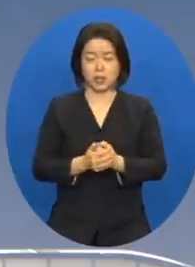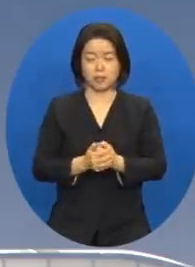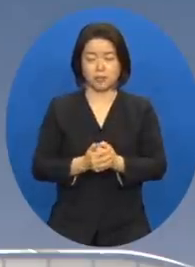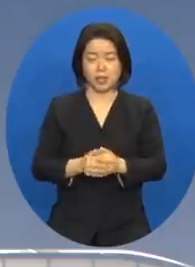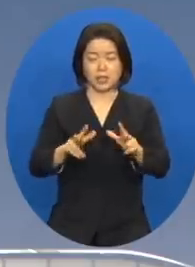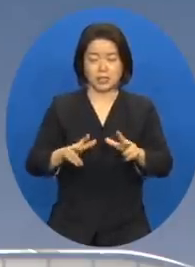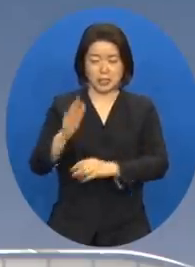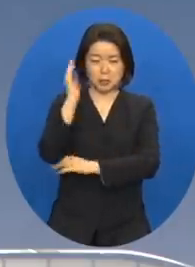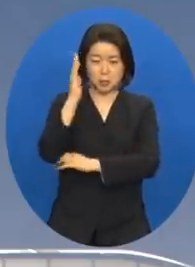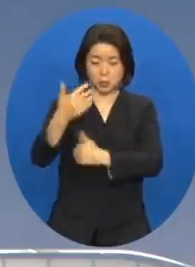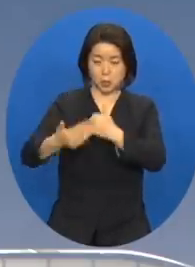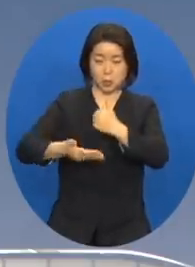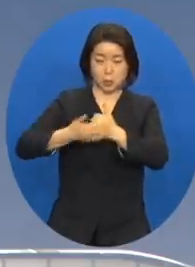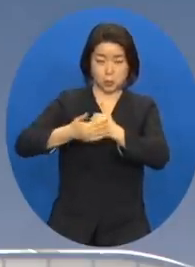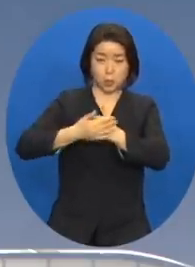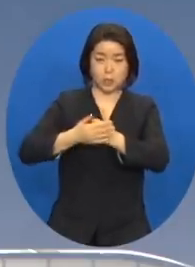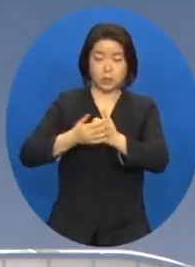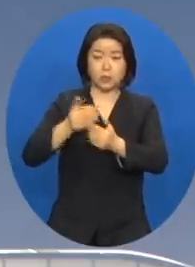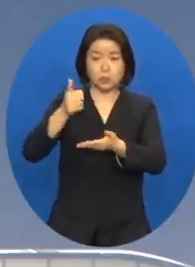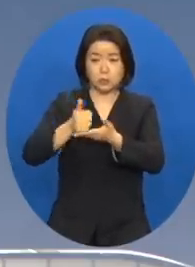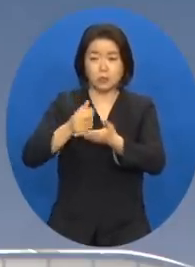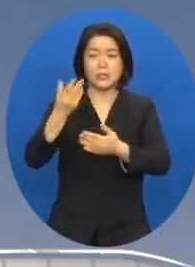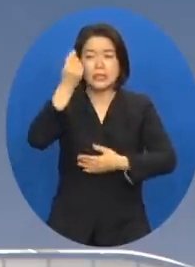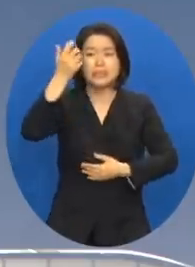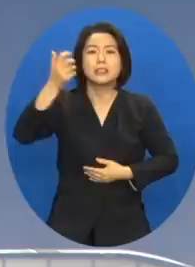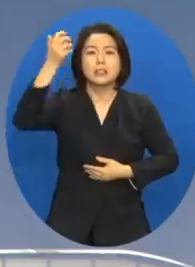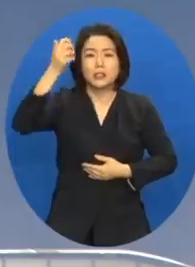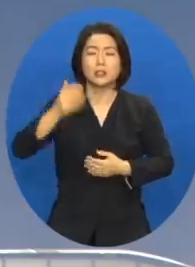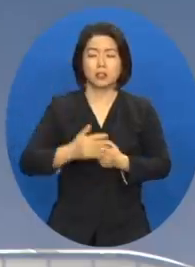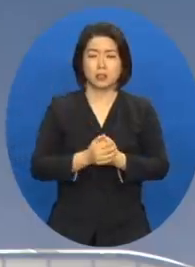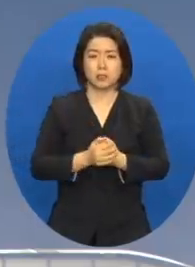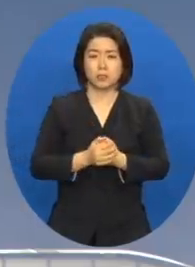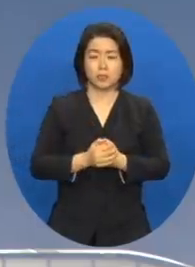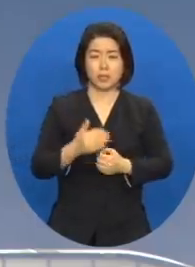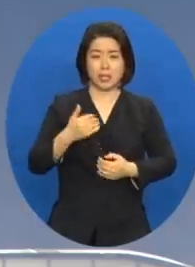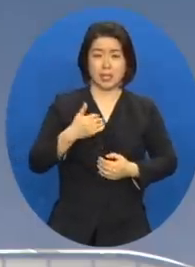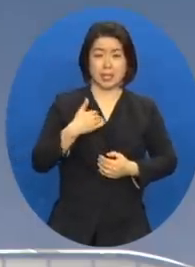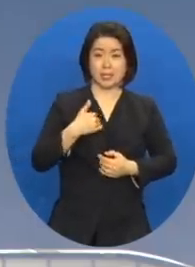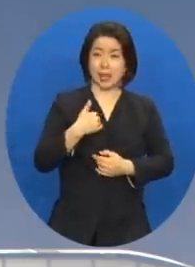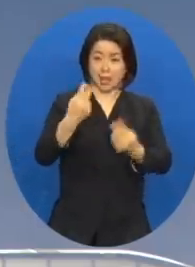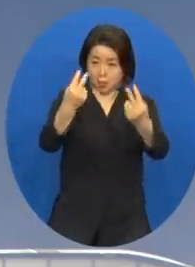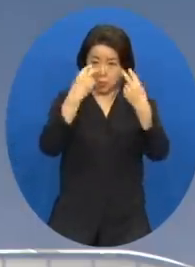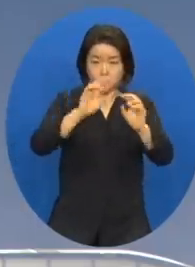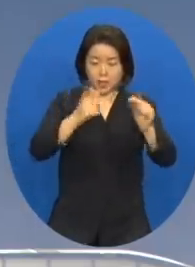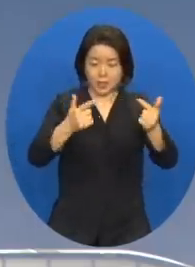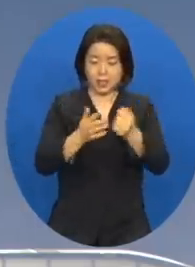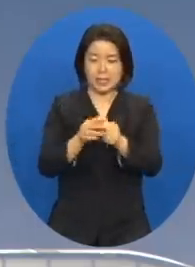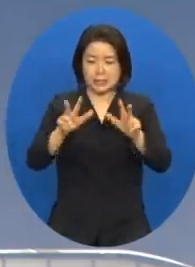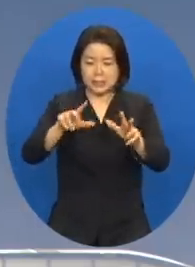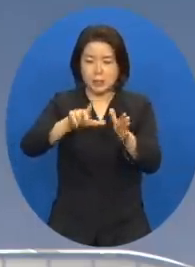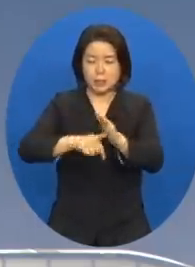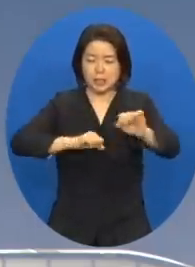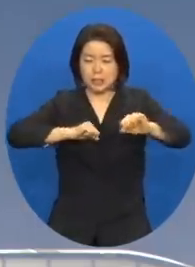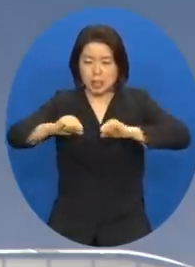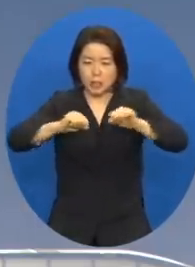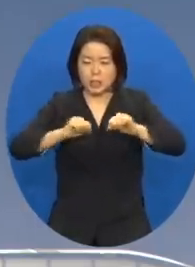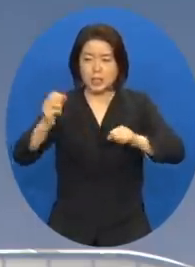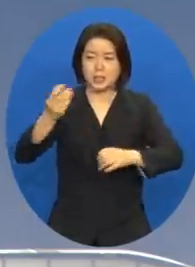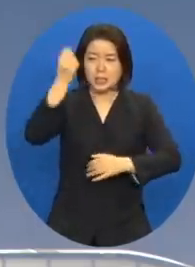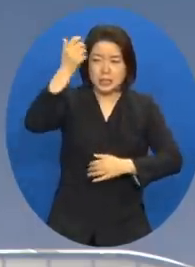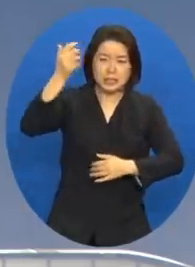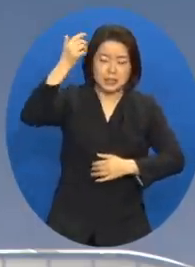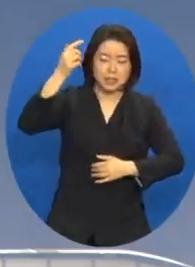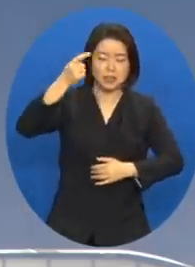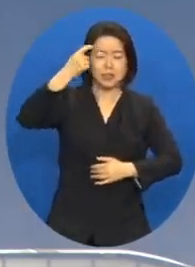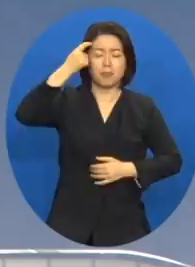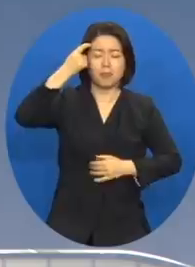분은 성령님이십니다. 여러분은 설교자인 저를 바라볼 게 아니고 지금 이 시간에 역사하시는 성령님을